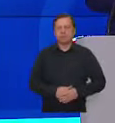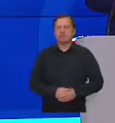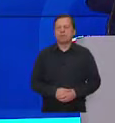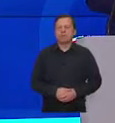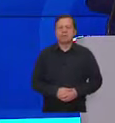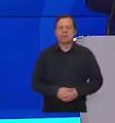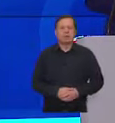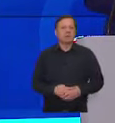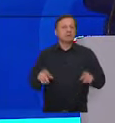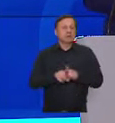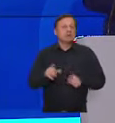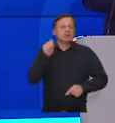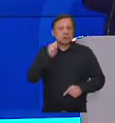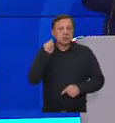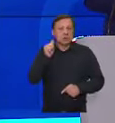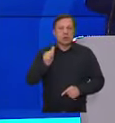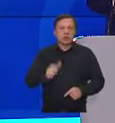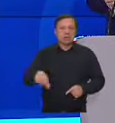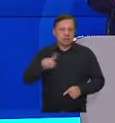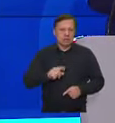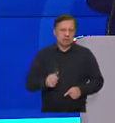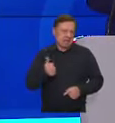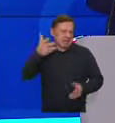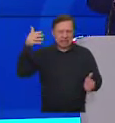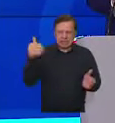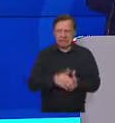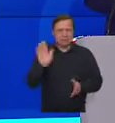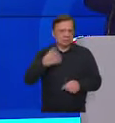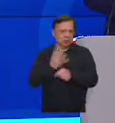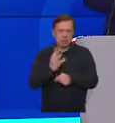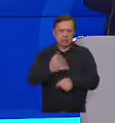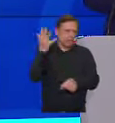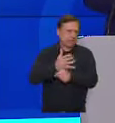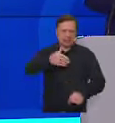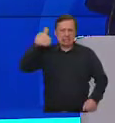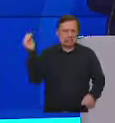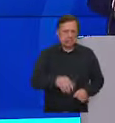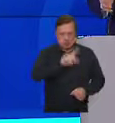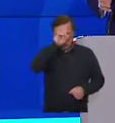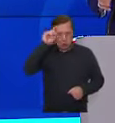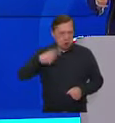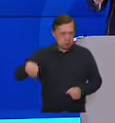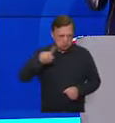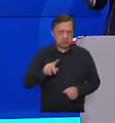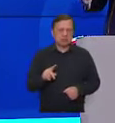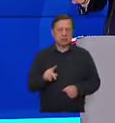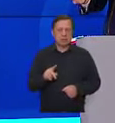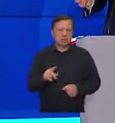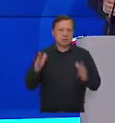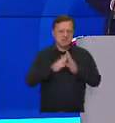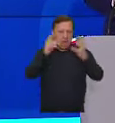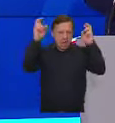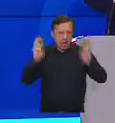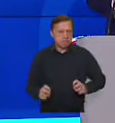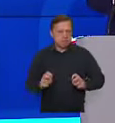Również pojawia się codziennie kilkadziesiąt tysięcy, 40-50 tysięcy osób już teraz w